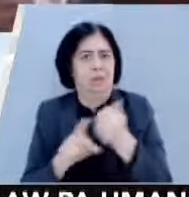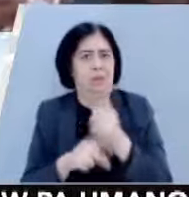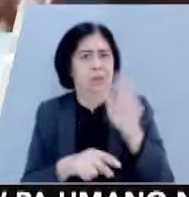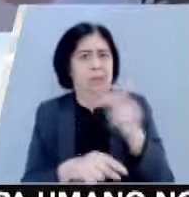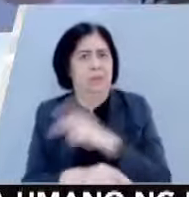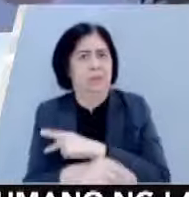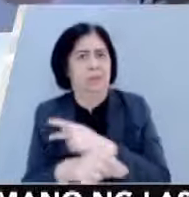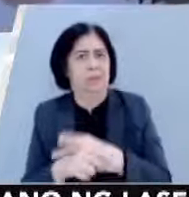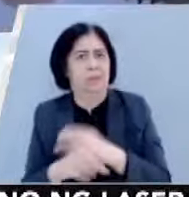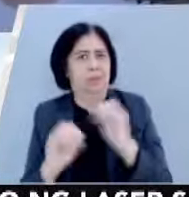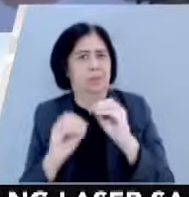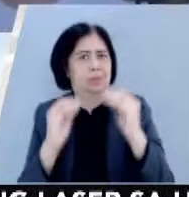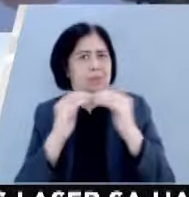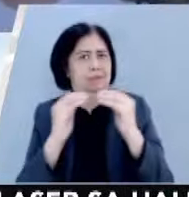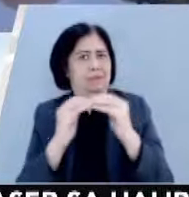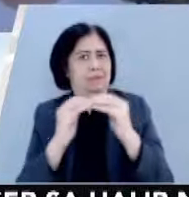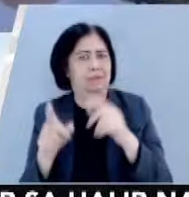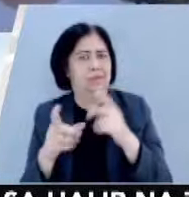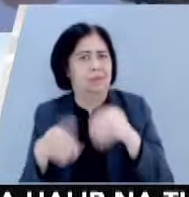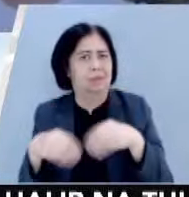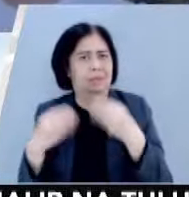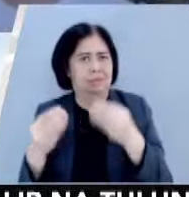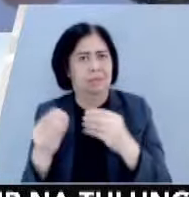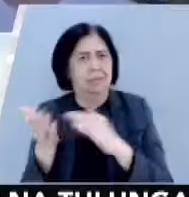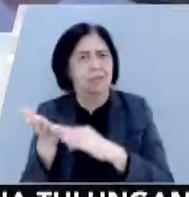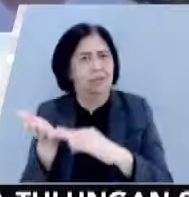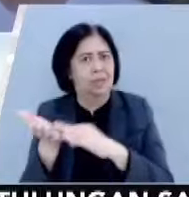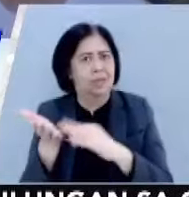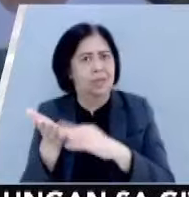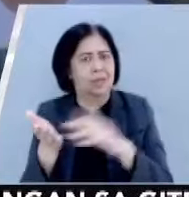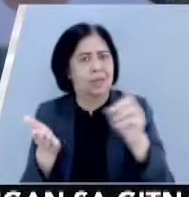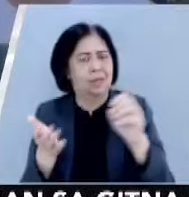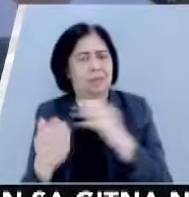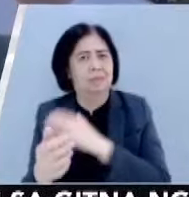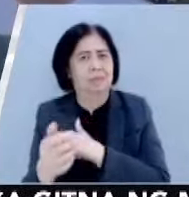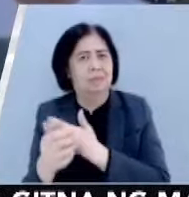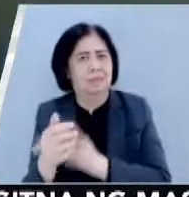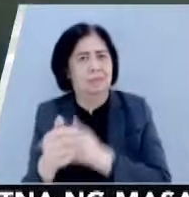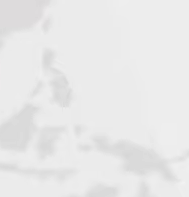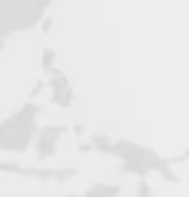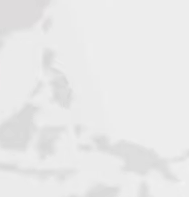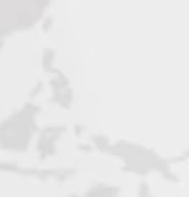at kawalan ng hustisya ang pagbibigay ng pardon sa nakababatang Biden.